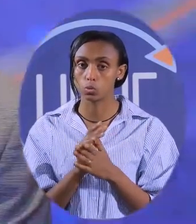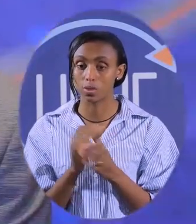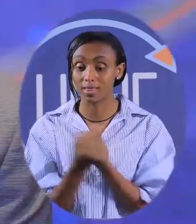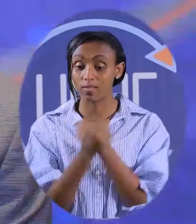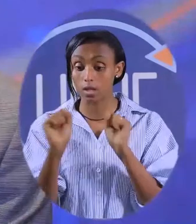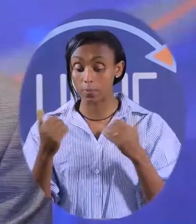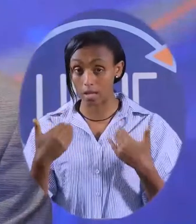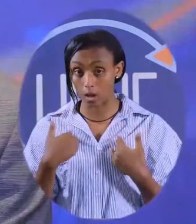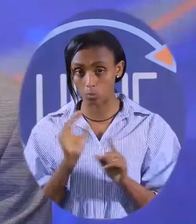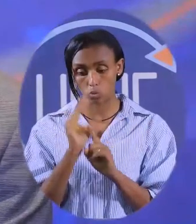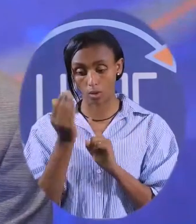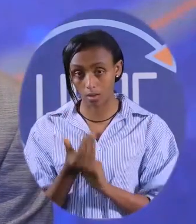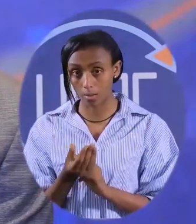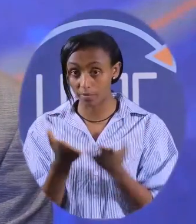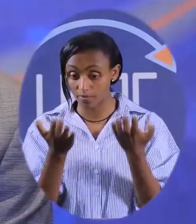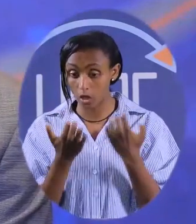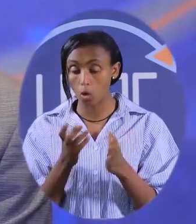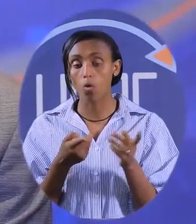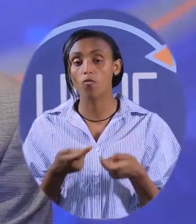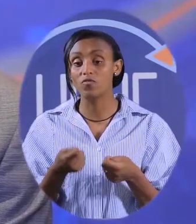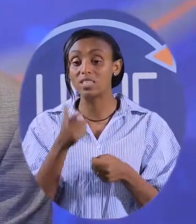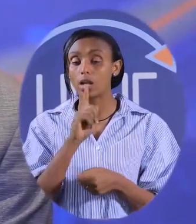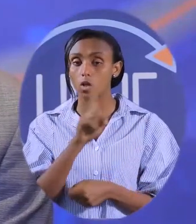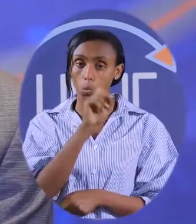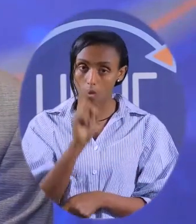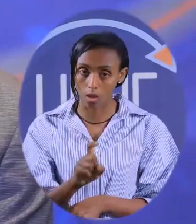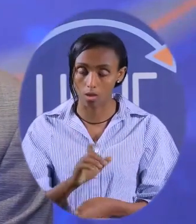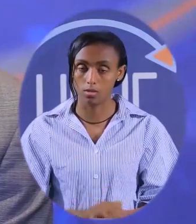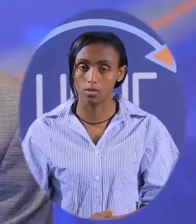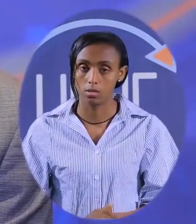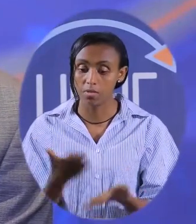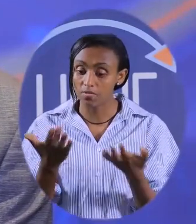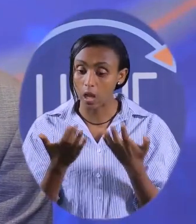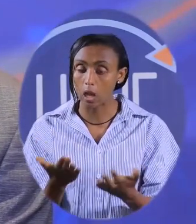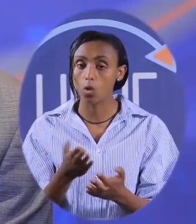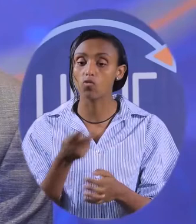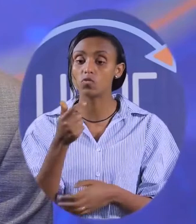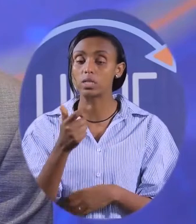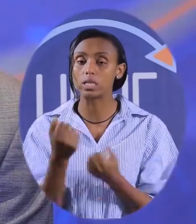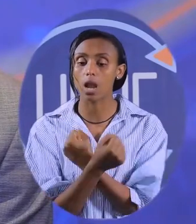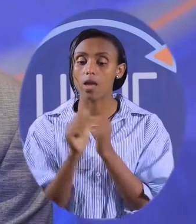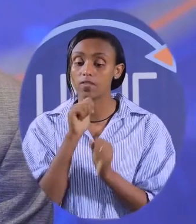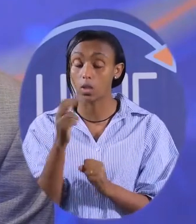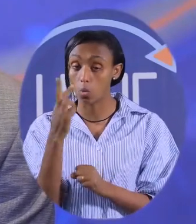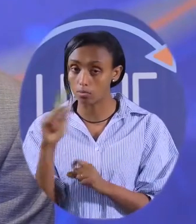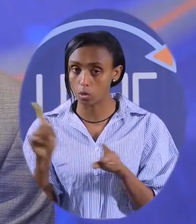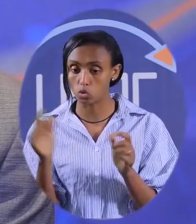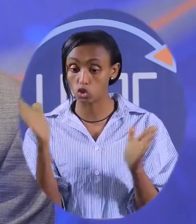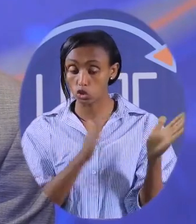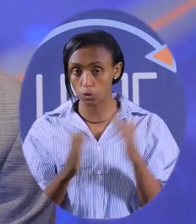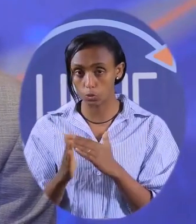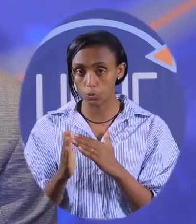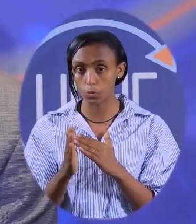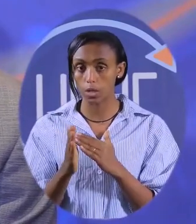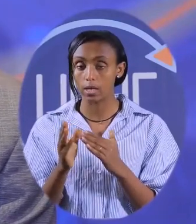እየተፈታበት ያለበት አግባብ በሚፈለገው ፍጥነት ነው ወይ? በሚፈለገው ፍጥነት እንዳይፈታስ ወይንም ችግሩ የማልኒትሪሽን